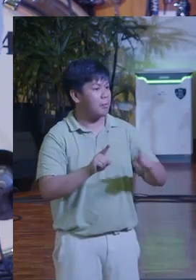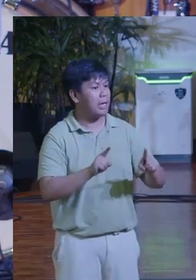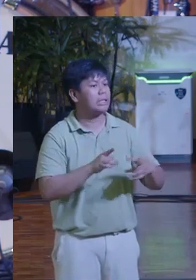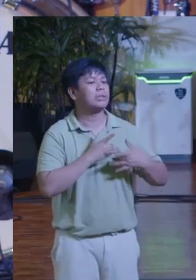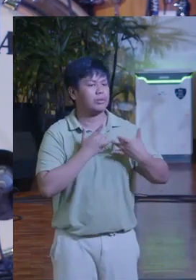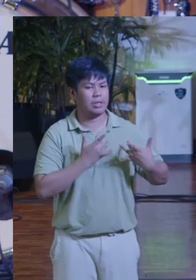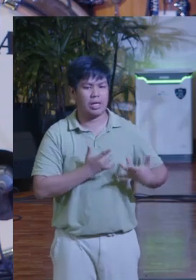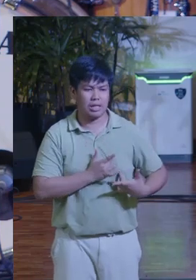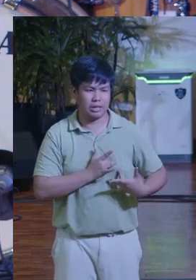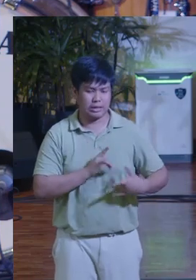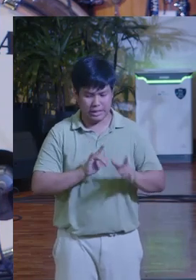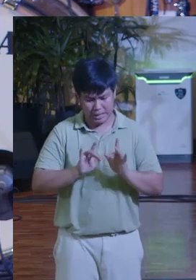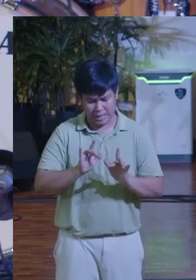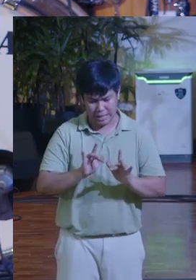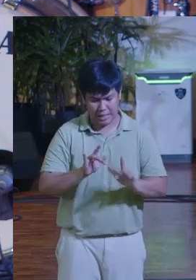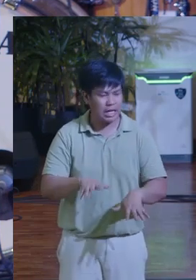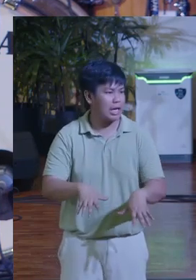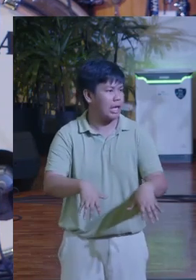kapuso.